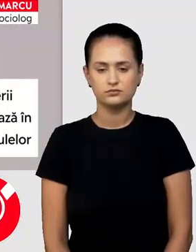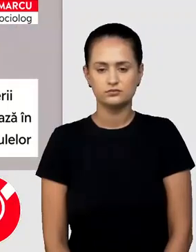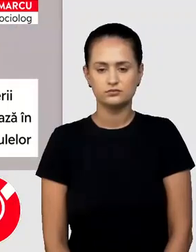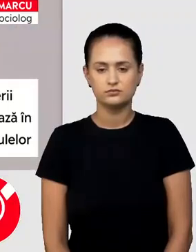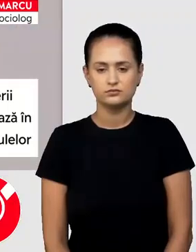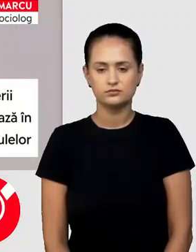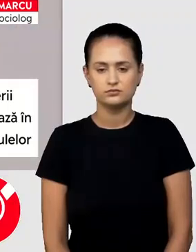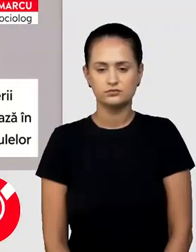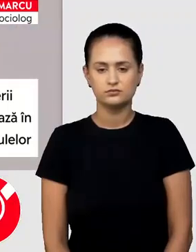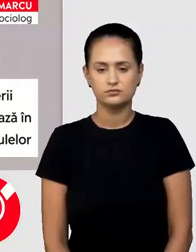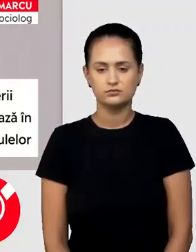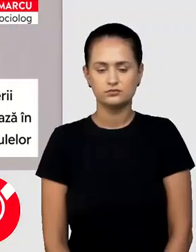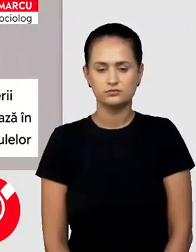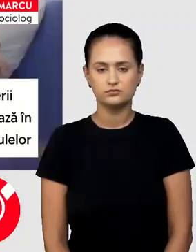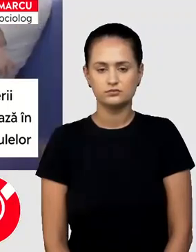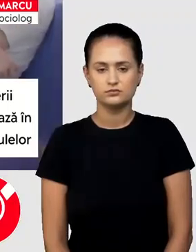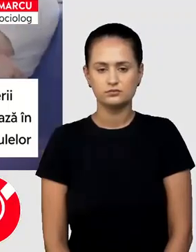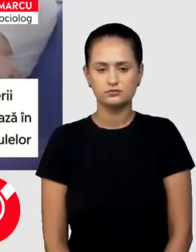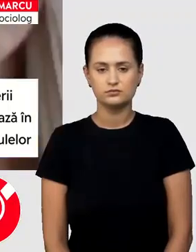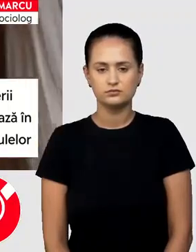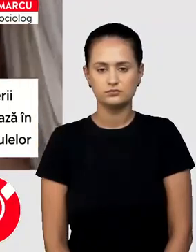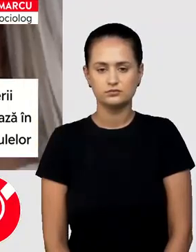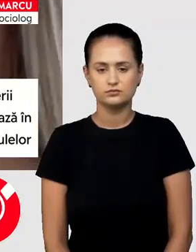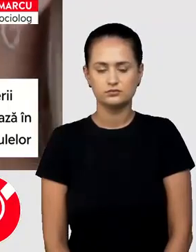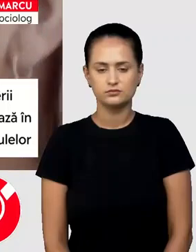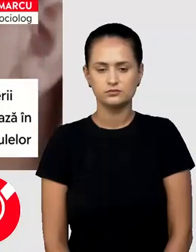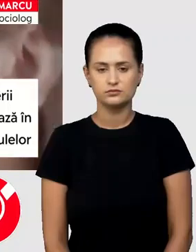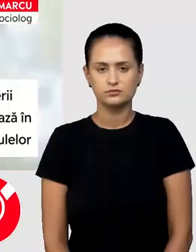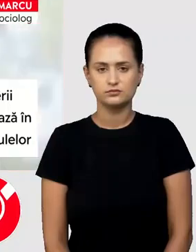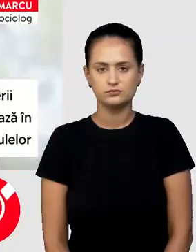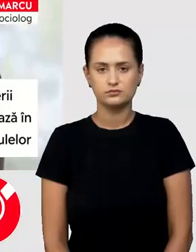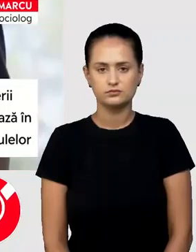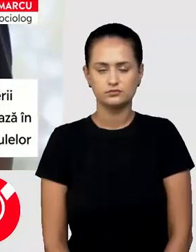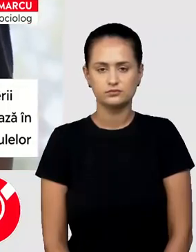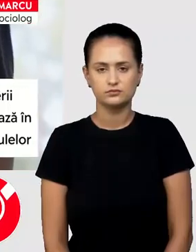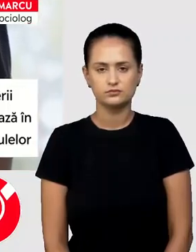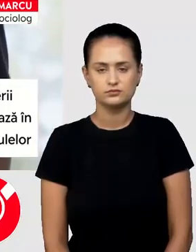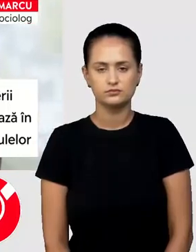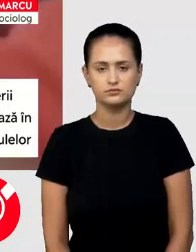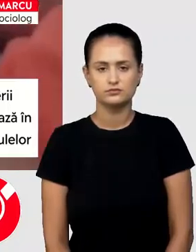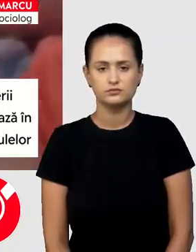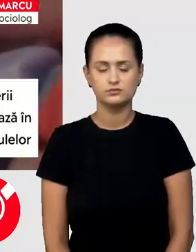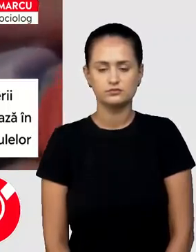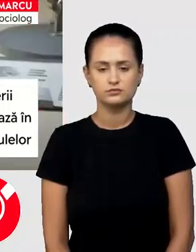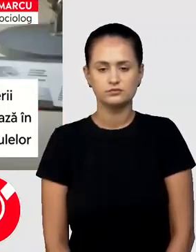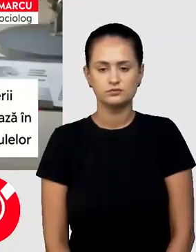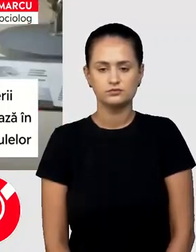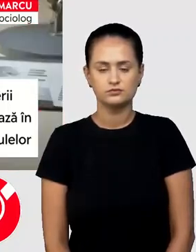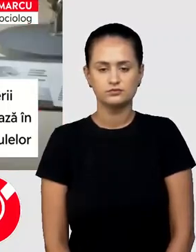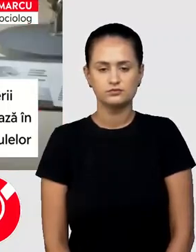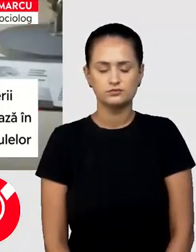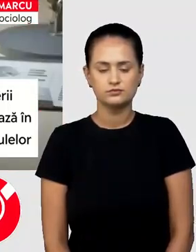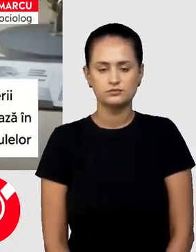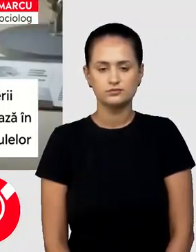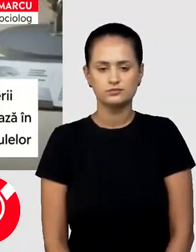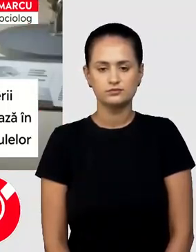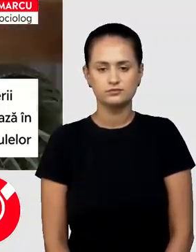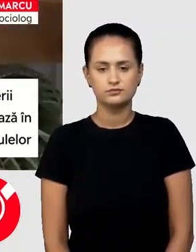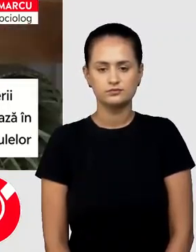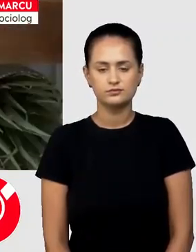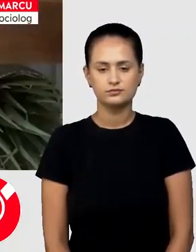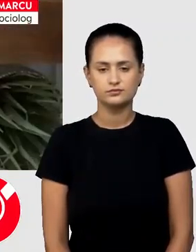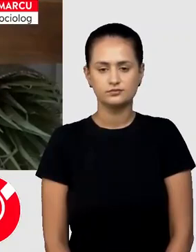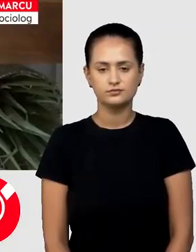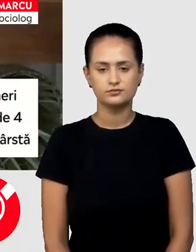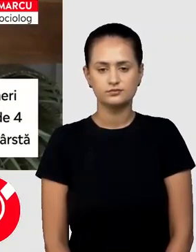procente între 30% și 23% al șomajului. Ei bine, dacă ne uităm